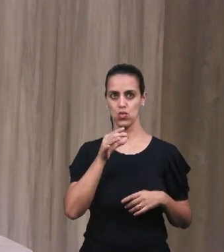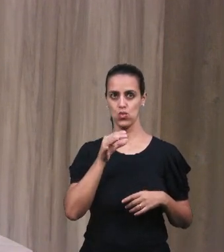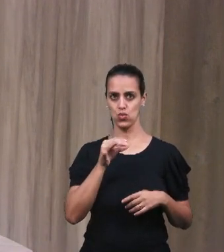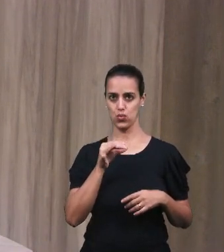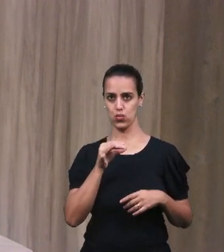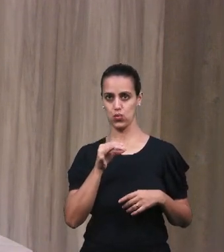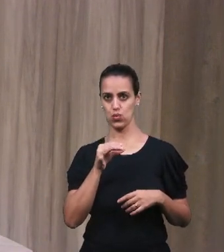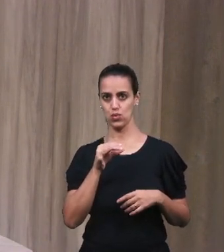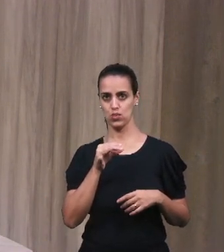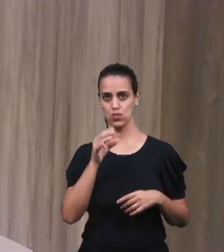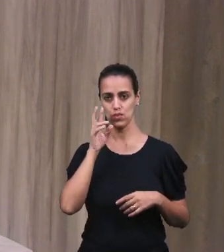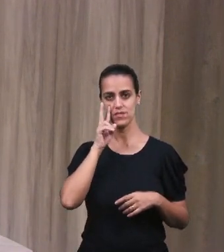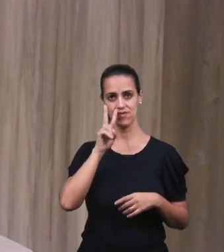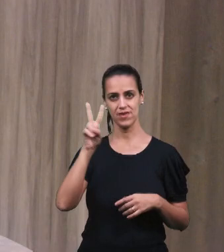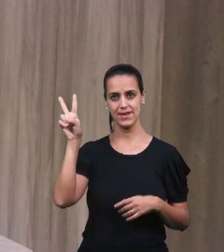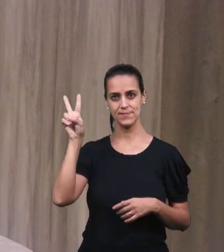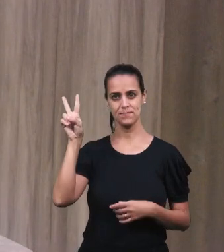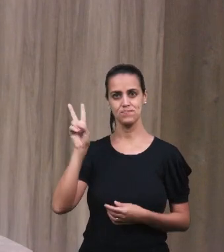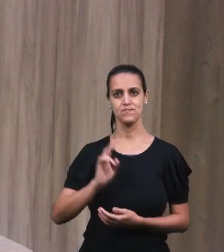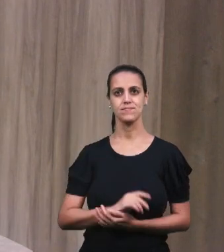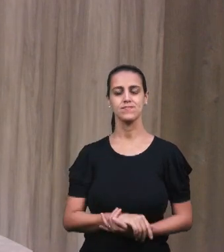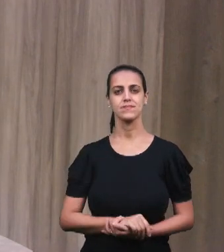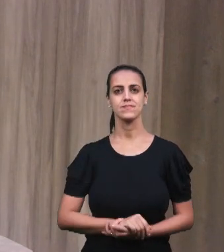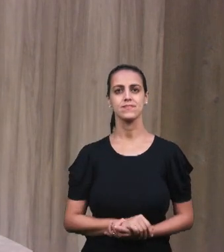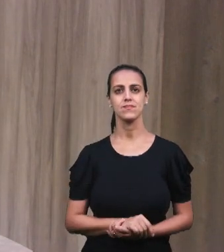allons entendre le si bémol.